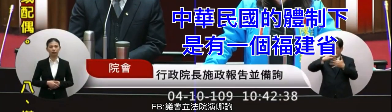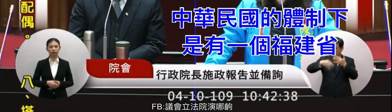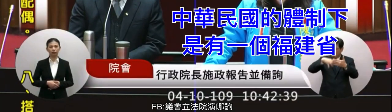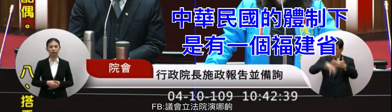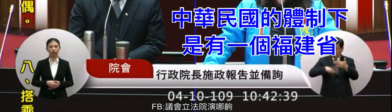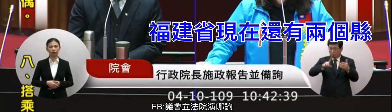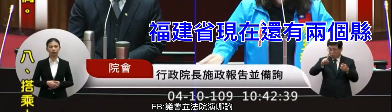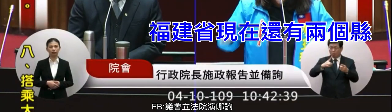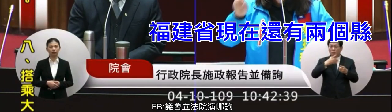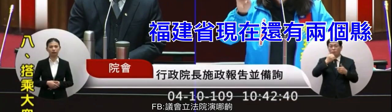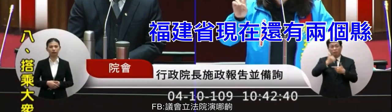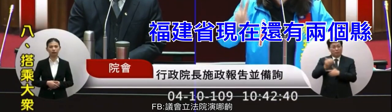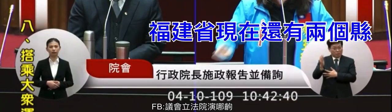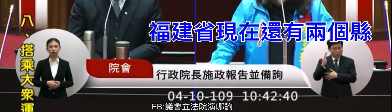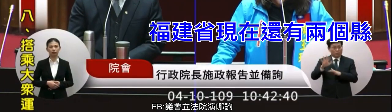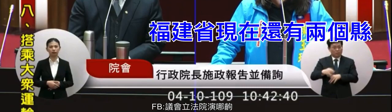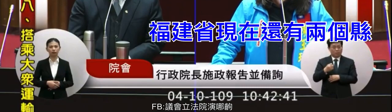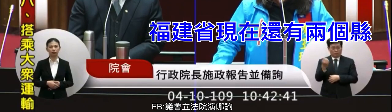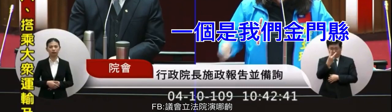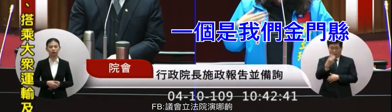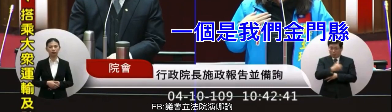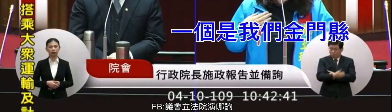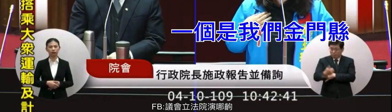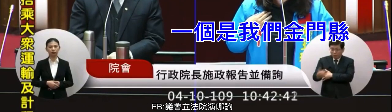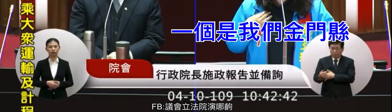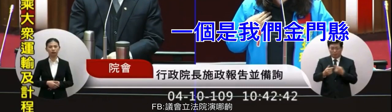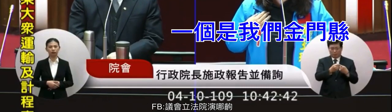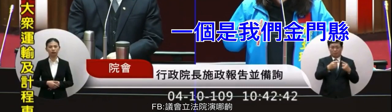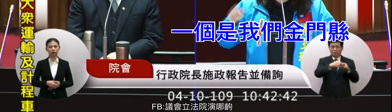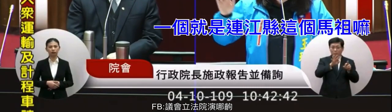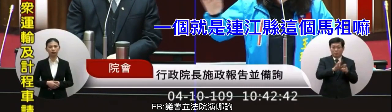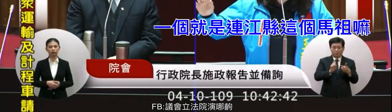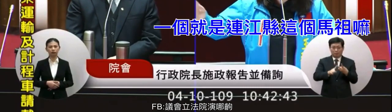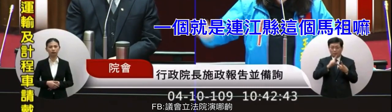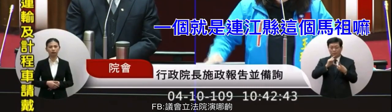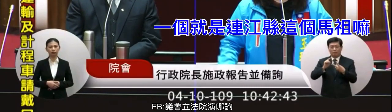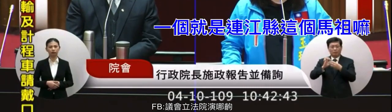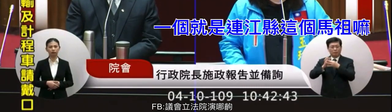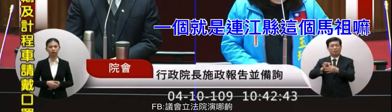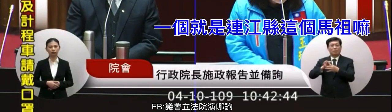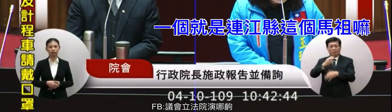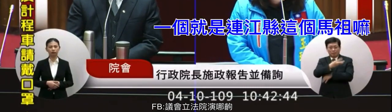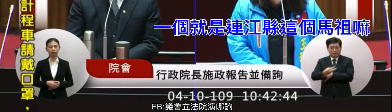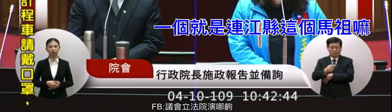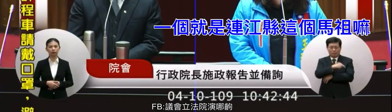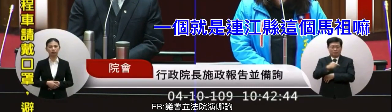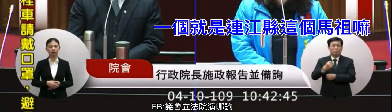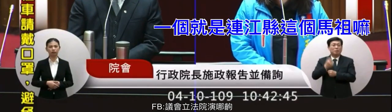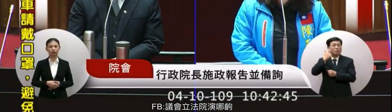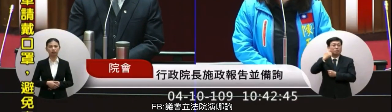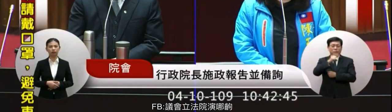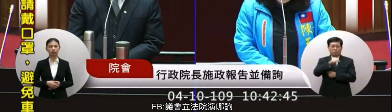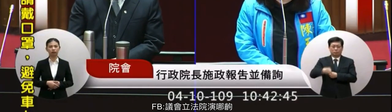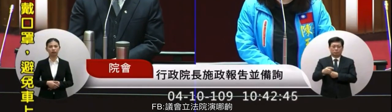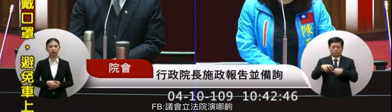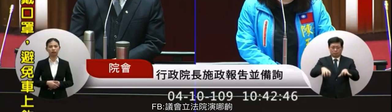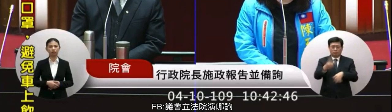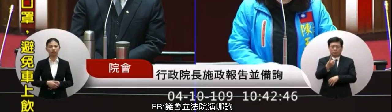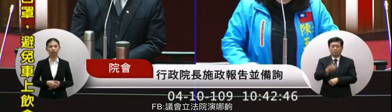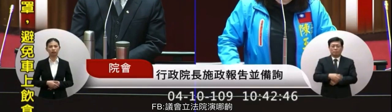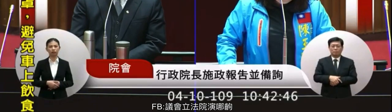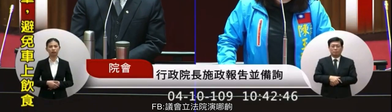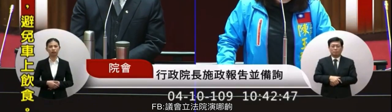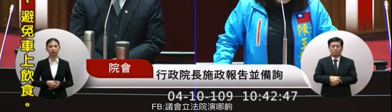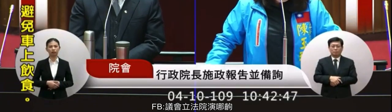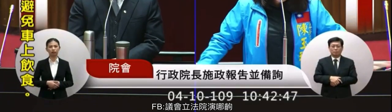是有一个福建省，福建省现在还有两个县，一个是我们金门县，一个就是连江县这个马祖嘛哈。马祖叫做连江